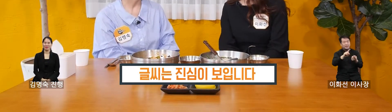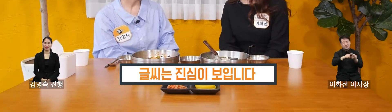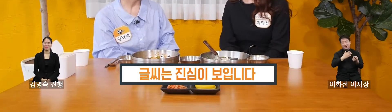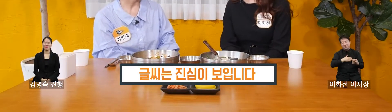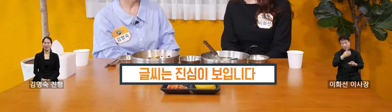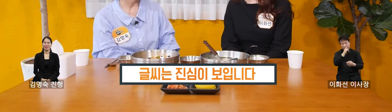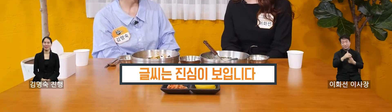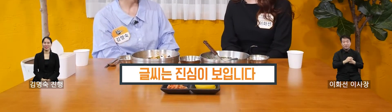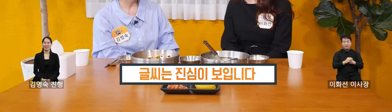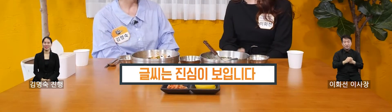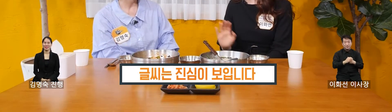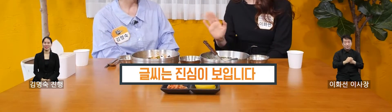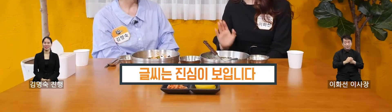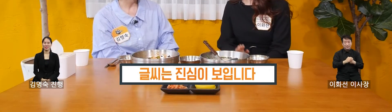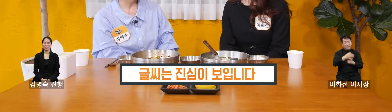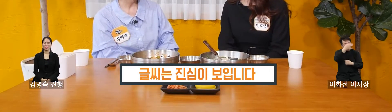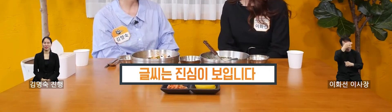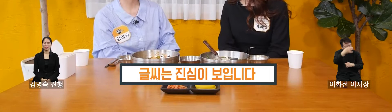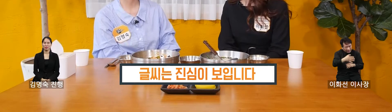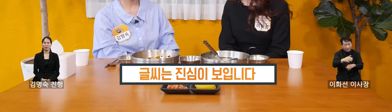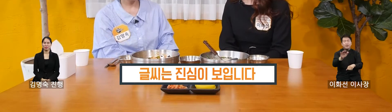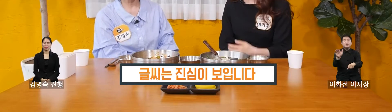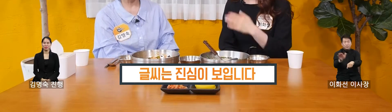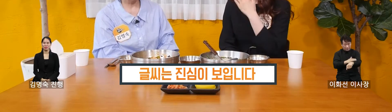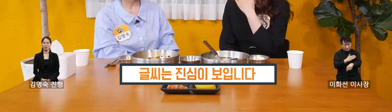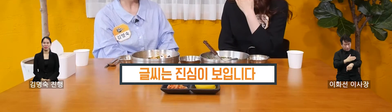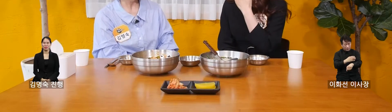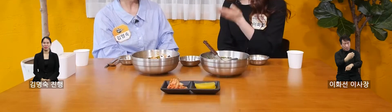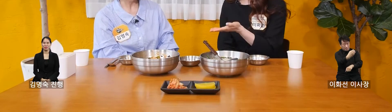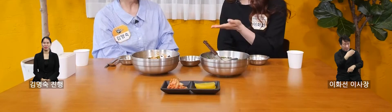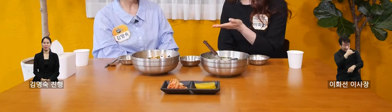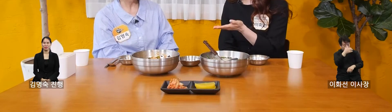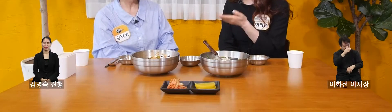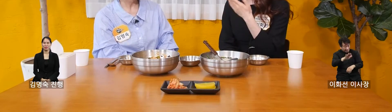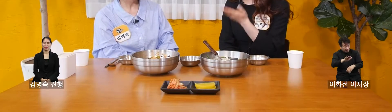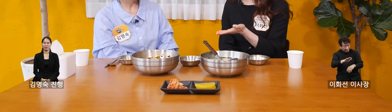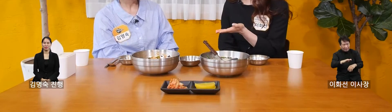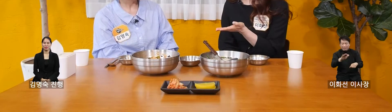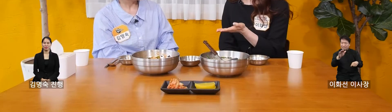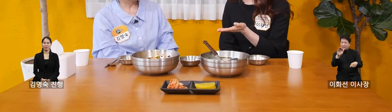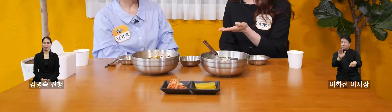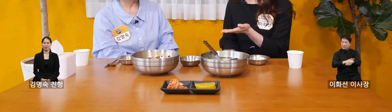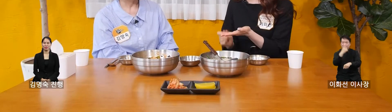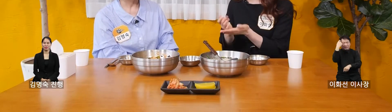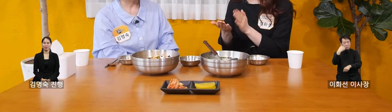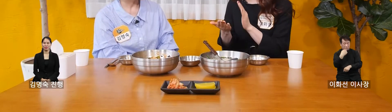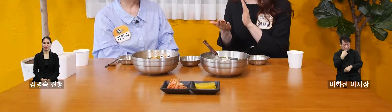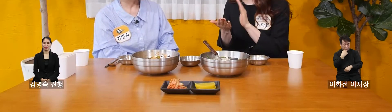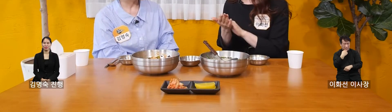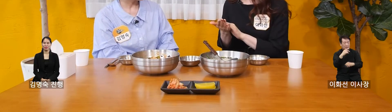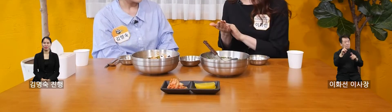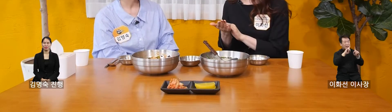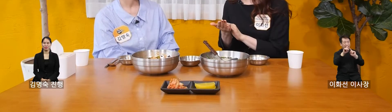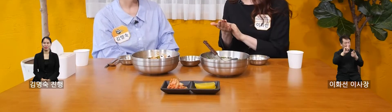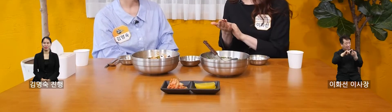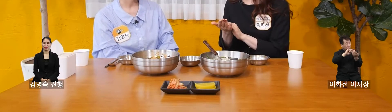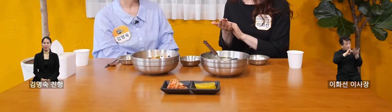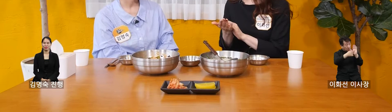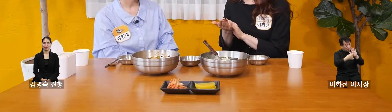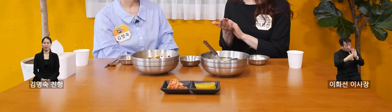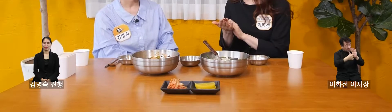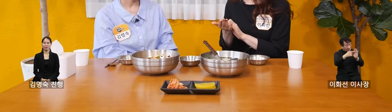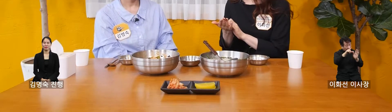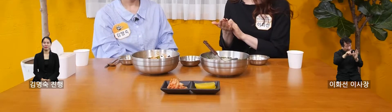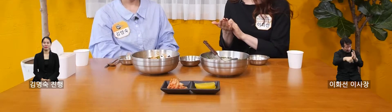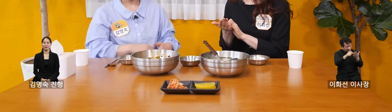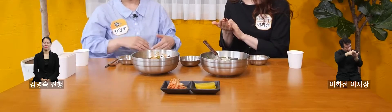그 잘못했어요 하는데 잘못한 느낌이 안 들고 그 언어가 언어를 표현하지 못할 때 글씨는 보이거든요 예